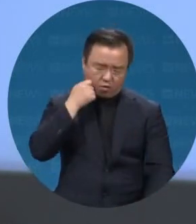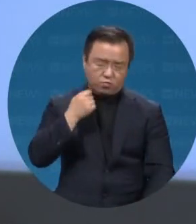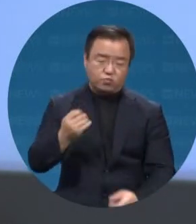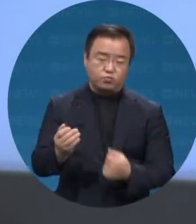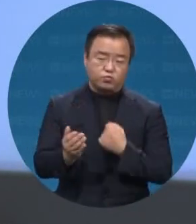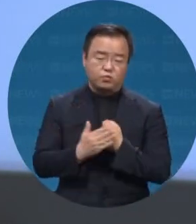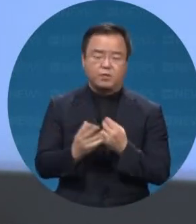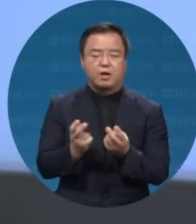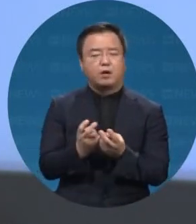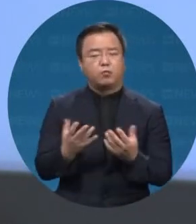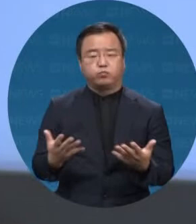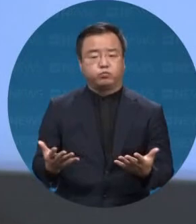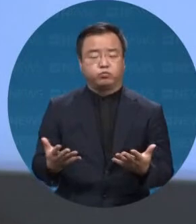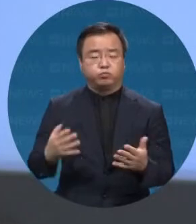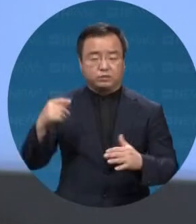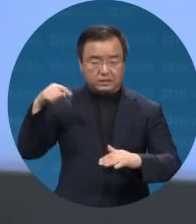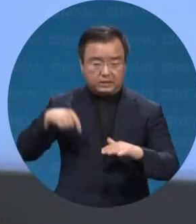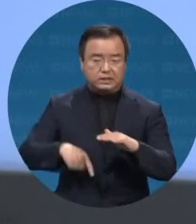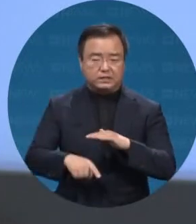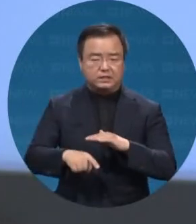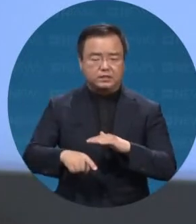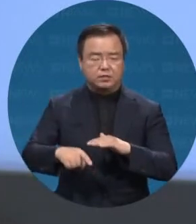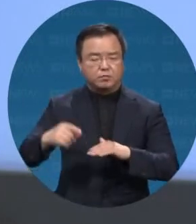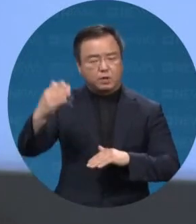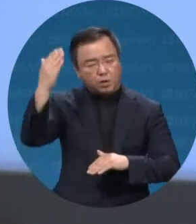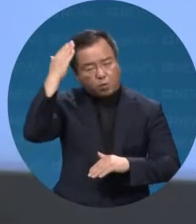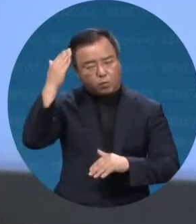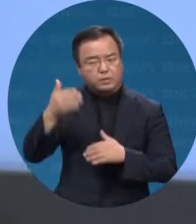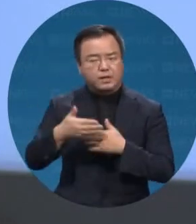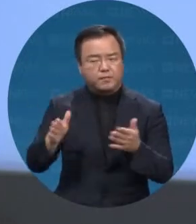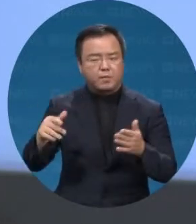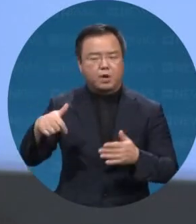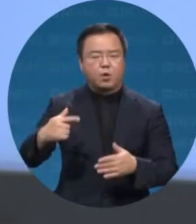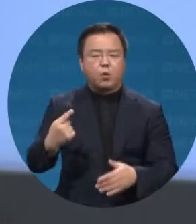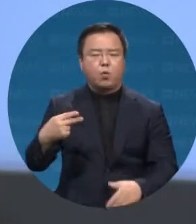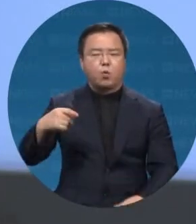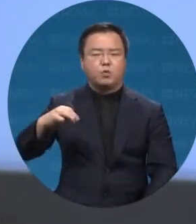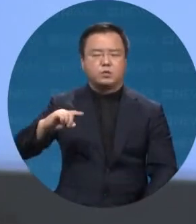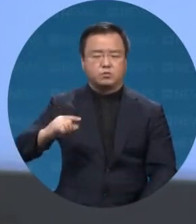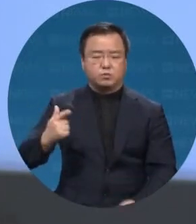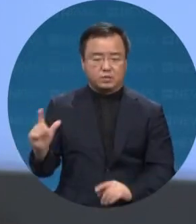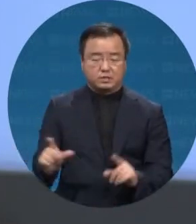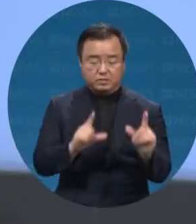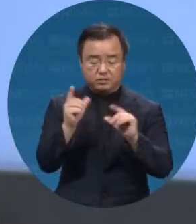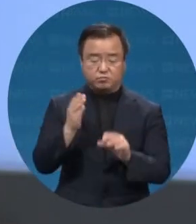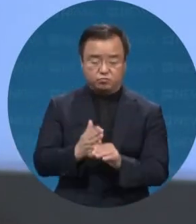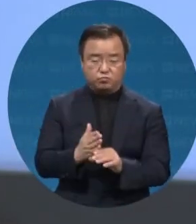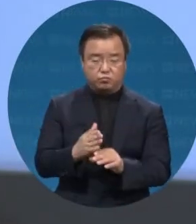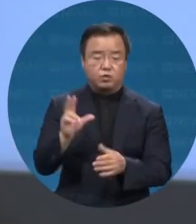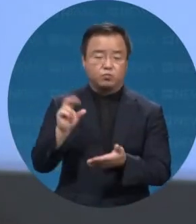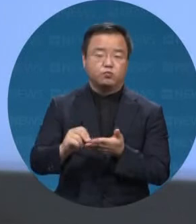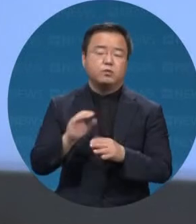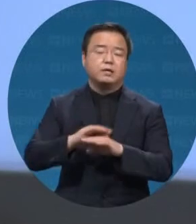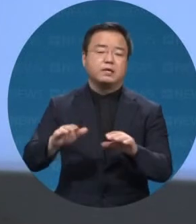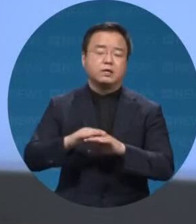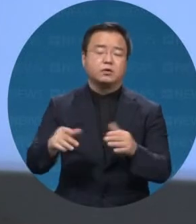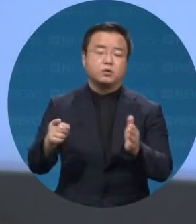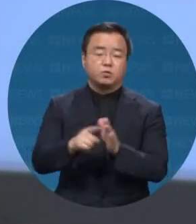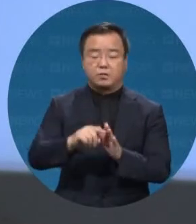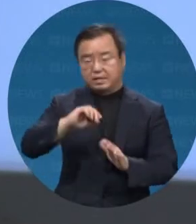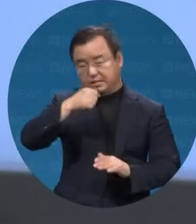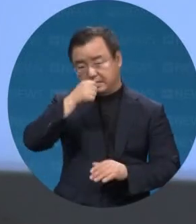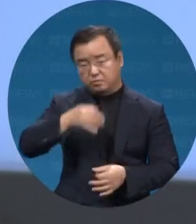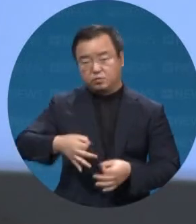없이 지하나 고시원이나 옥탑에 사시는 것이거든요 그럼이 문제를 해결하기 위해서는 예산 투입과 인력투입이 필요한